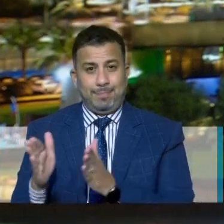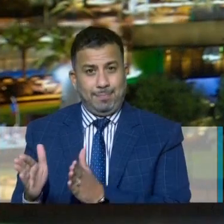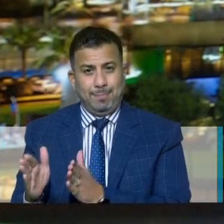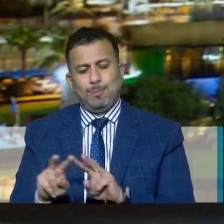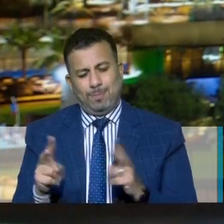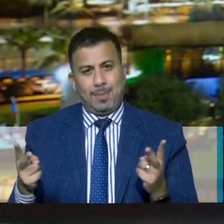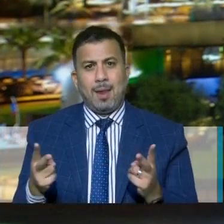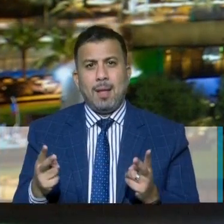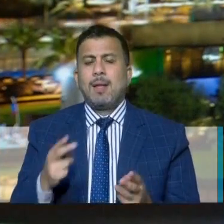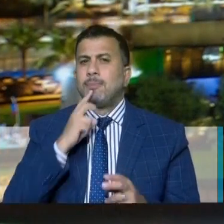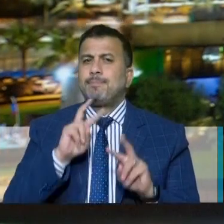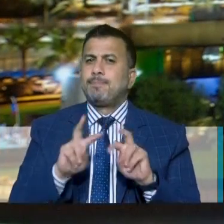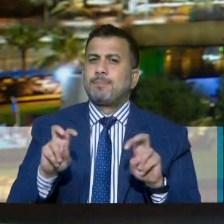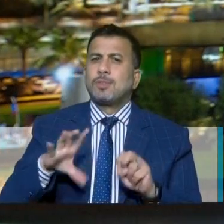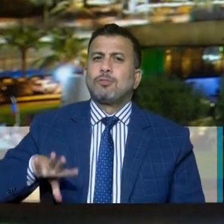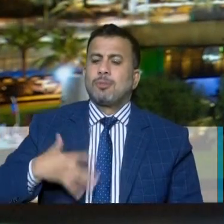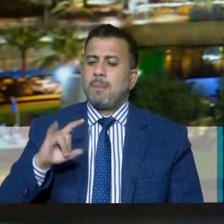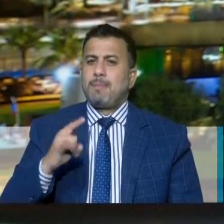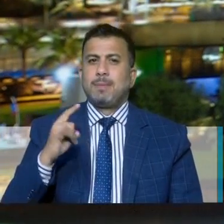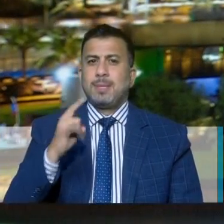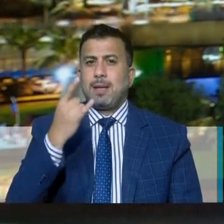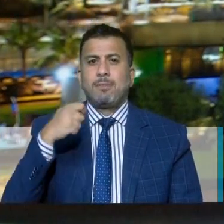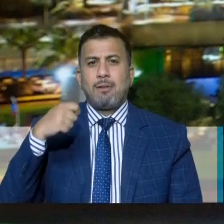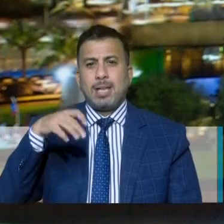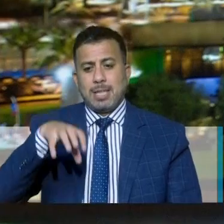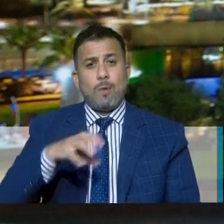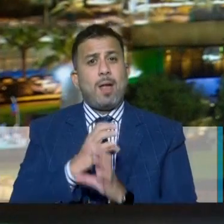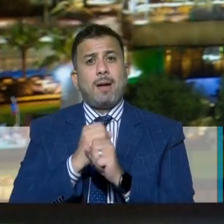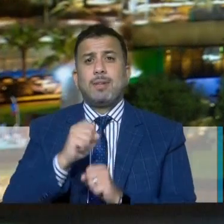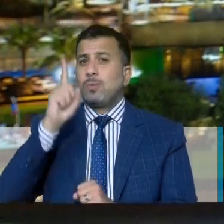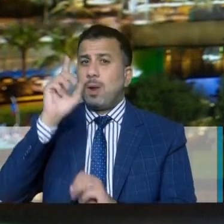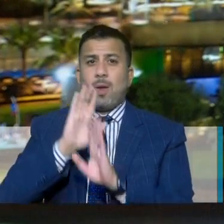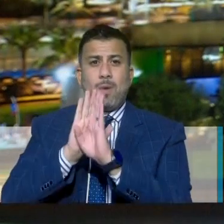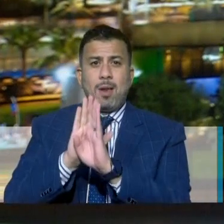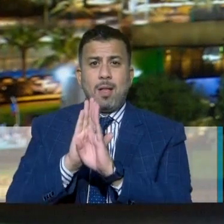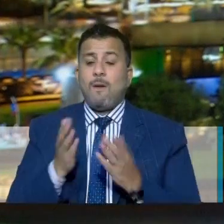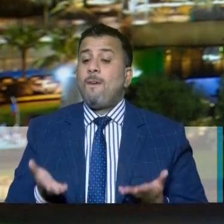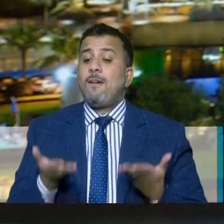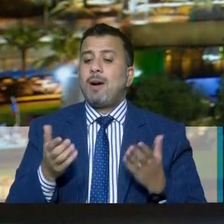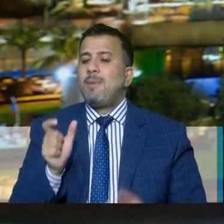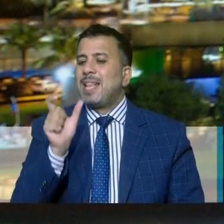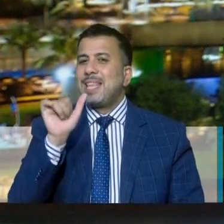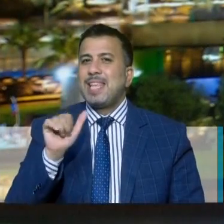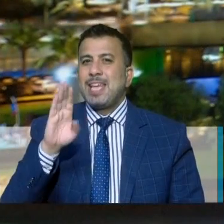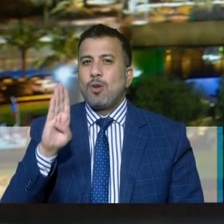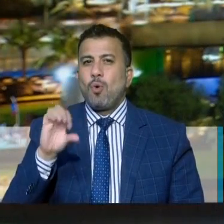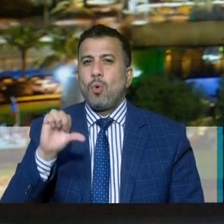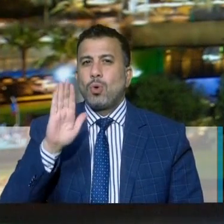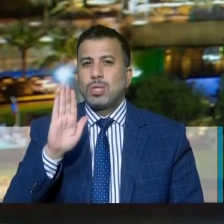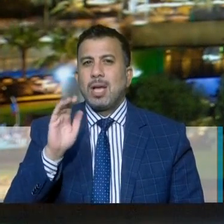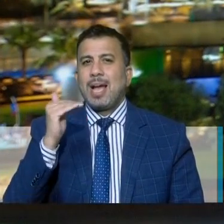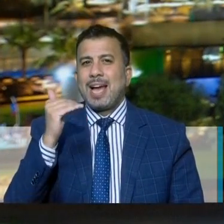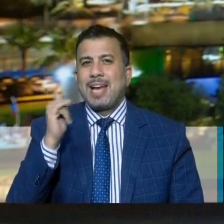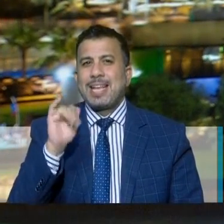في سياق مختلف بحث صاحب السمو الشيخ محمد بن زايد ال نهيان رئيس الدوله حفظه الله ورعاه وفخامه